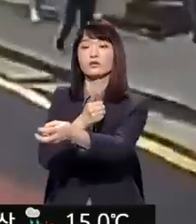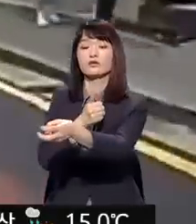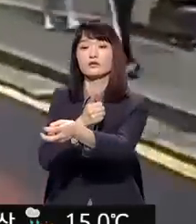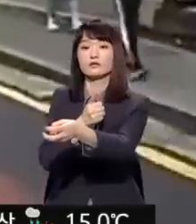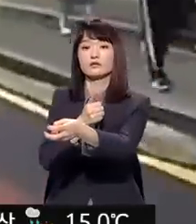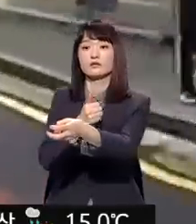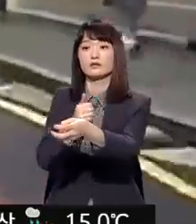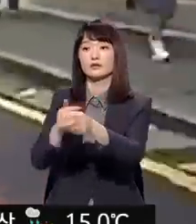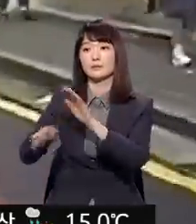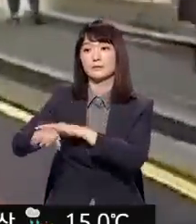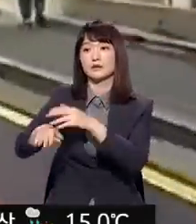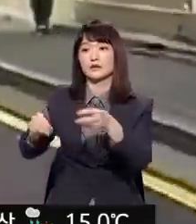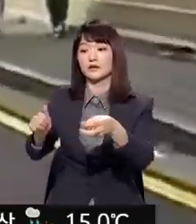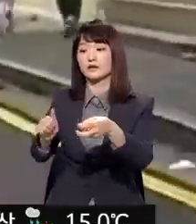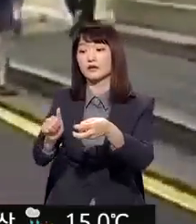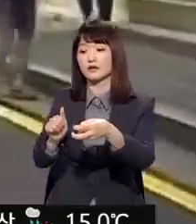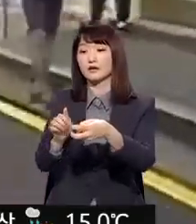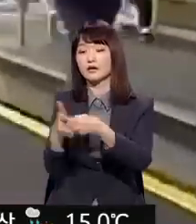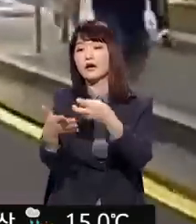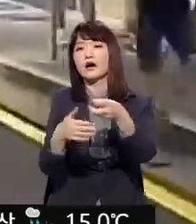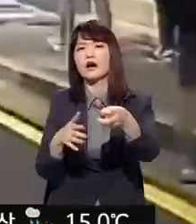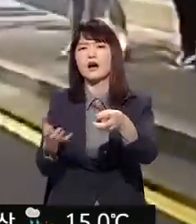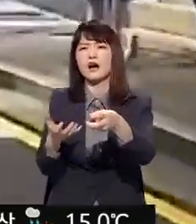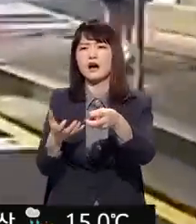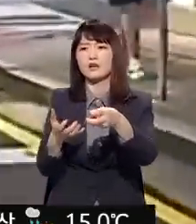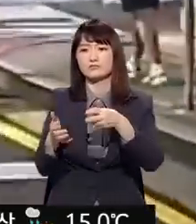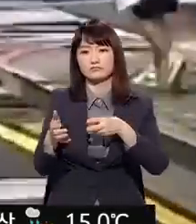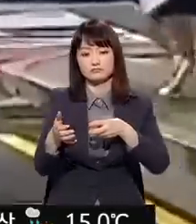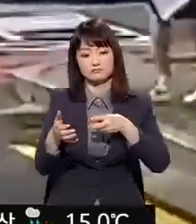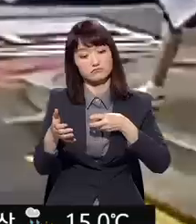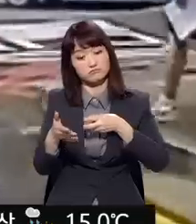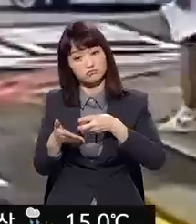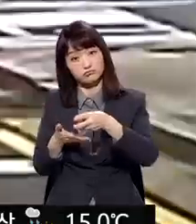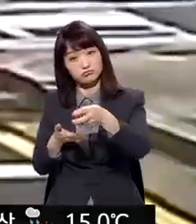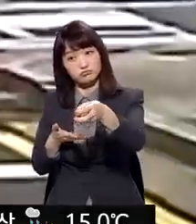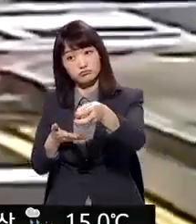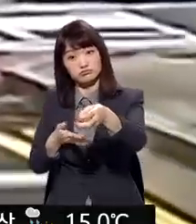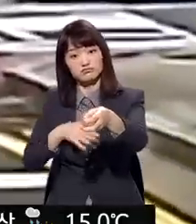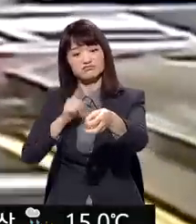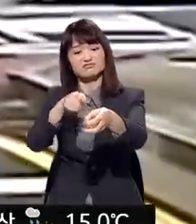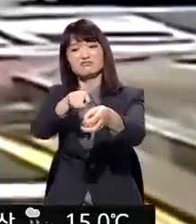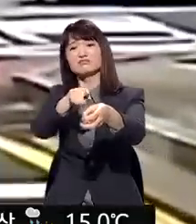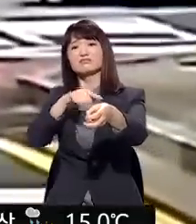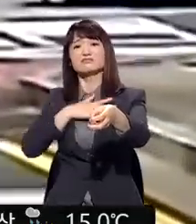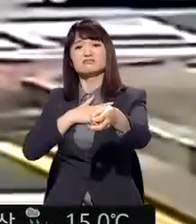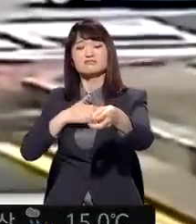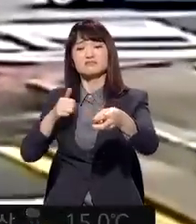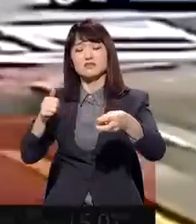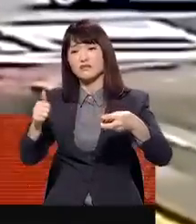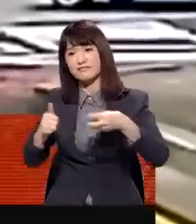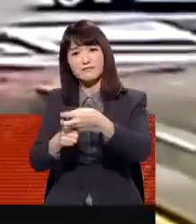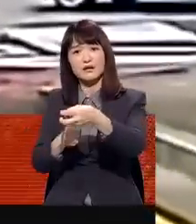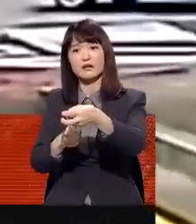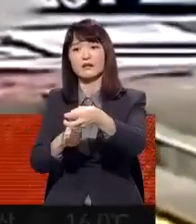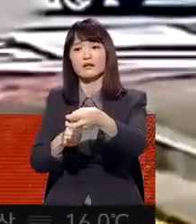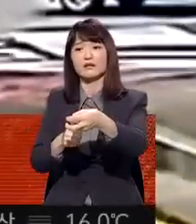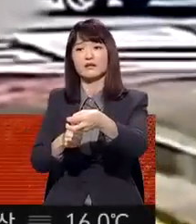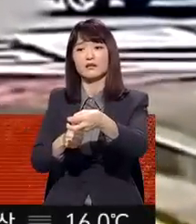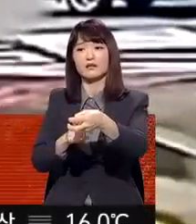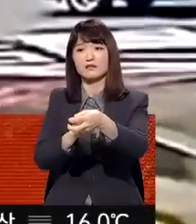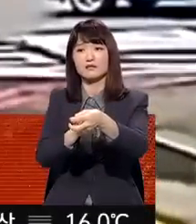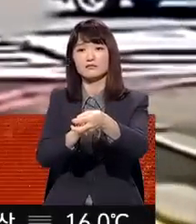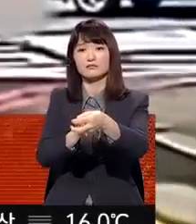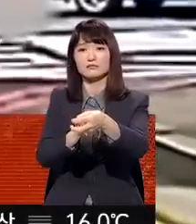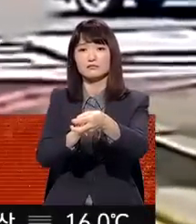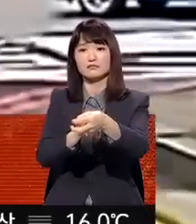툭 막 차가 근데 그냥 가는 거예요. 그랬더니 야, 너 방금 나 쳤어 하고